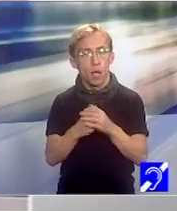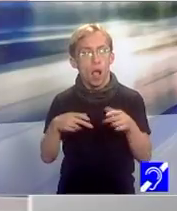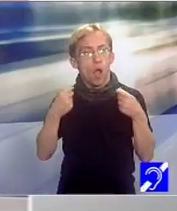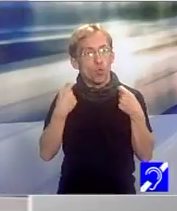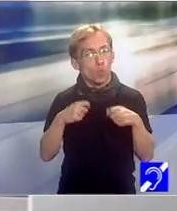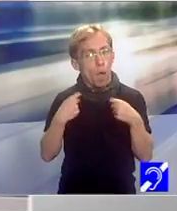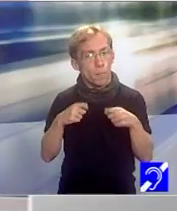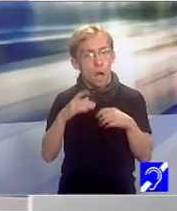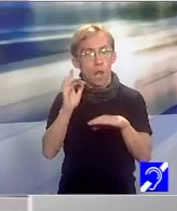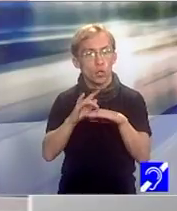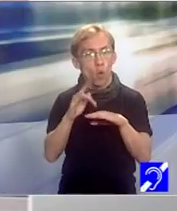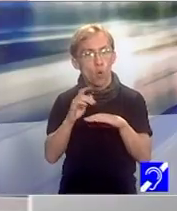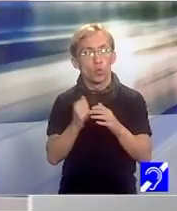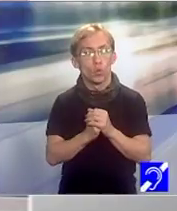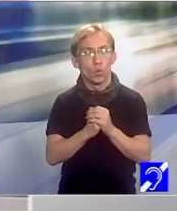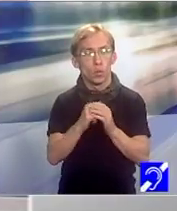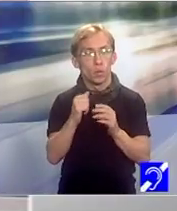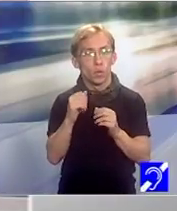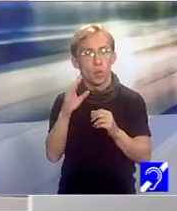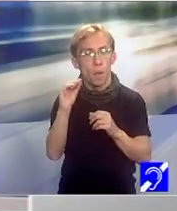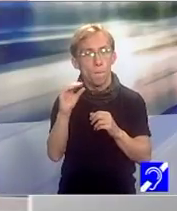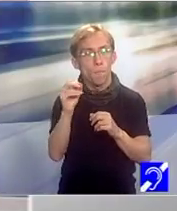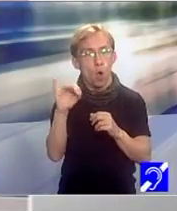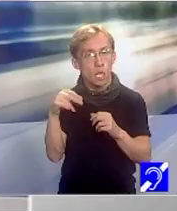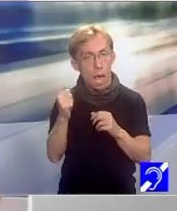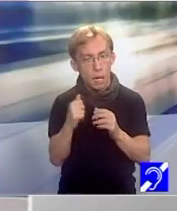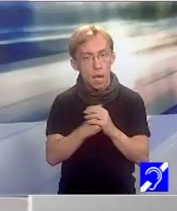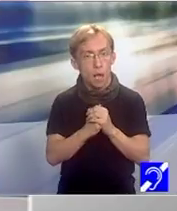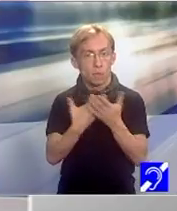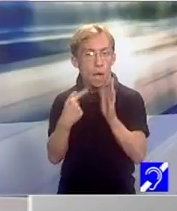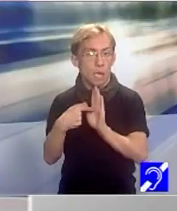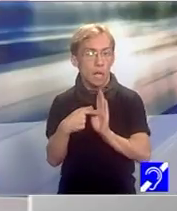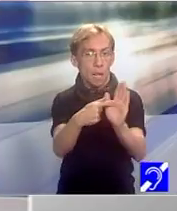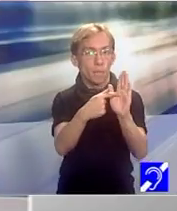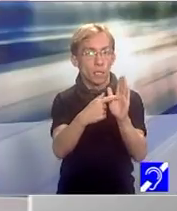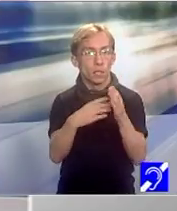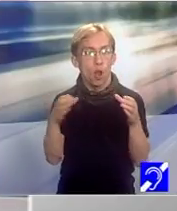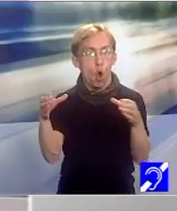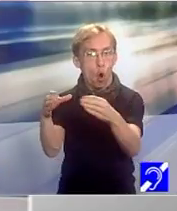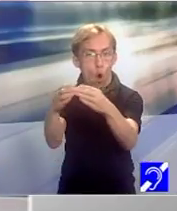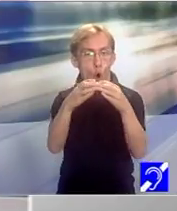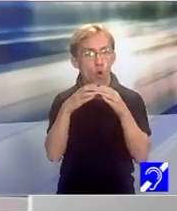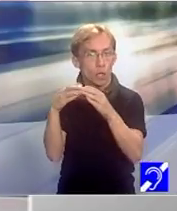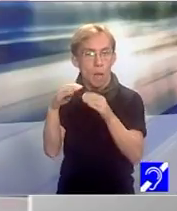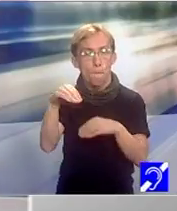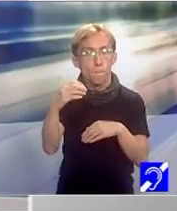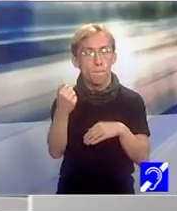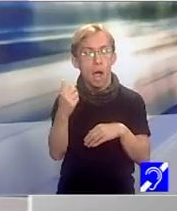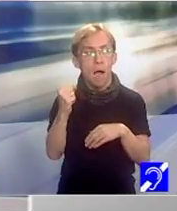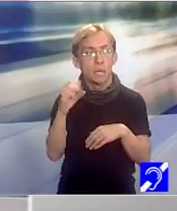Coliță, doamna doctor Polian Aleru, care iată ne reprezintă la congresul de